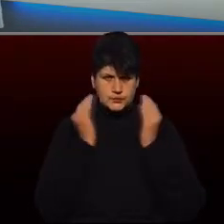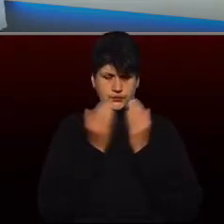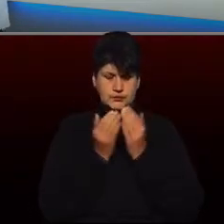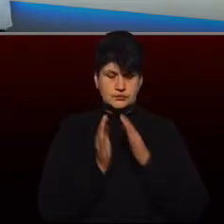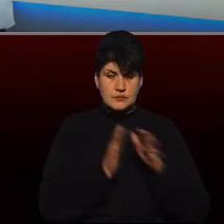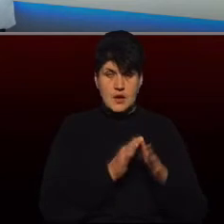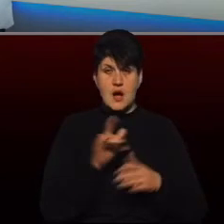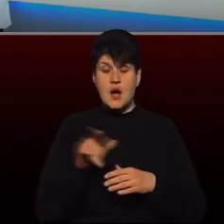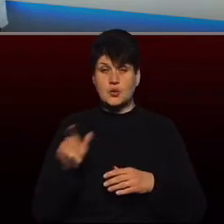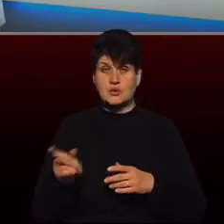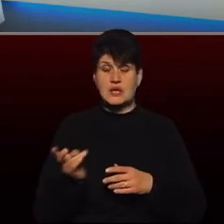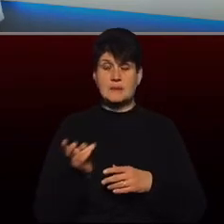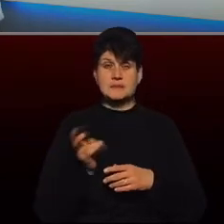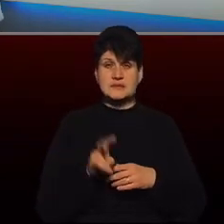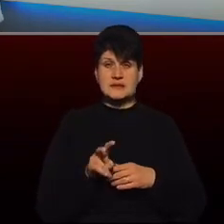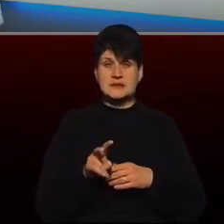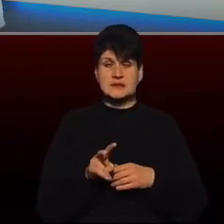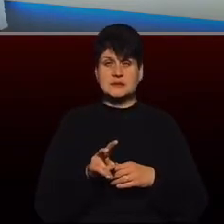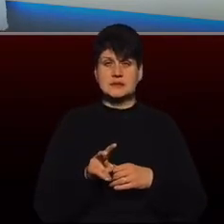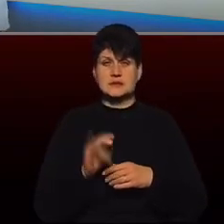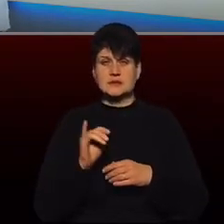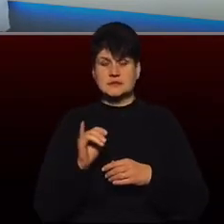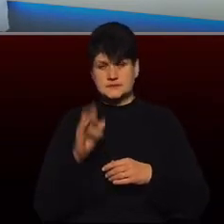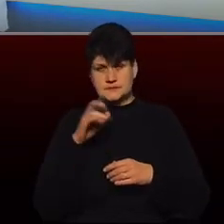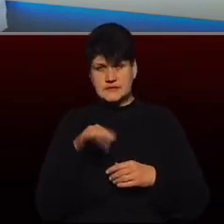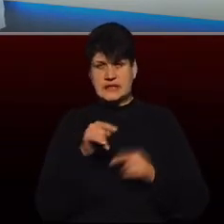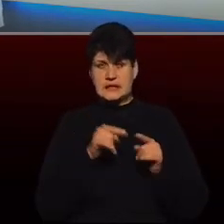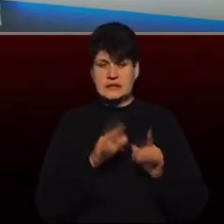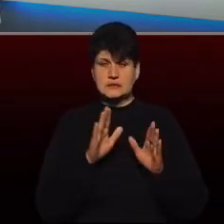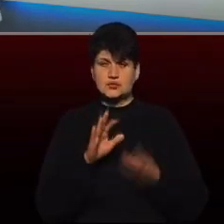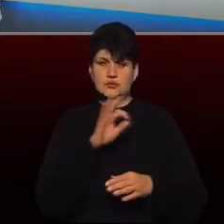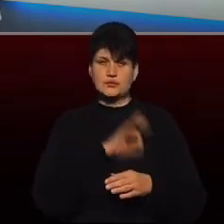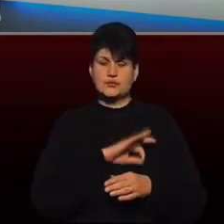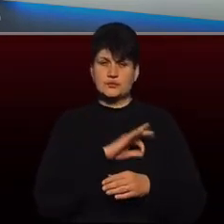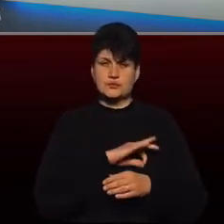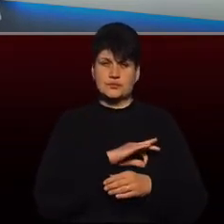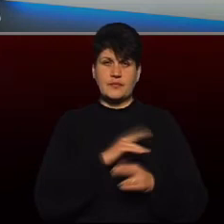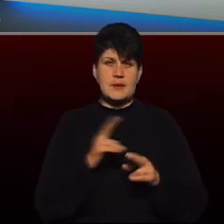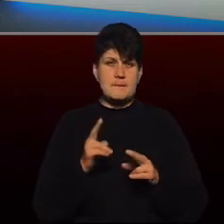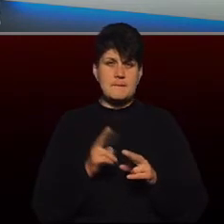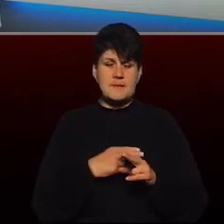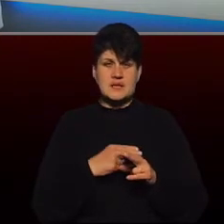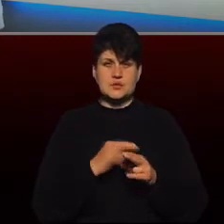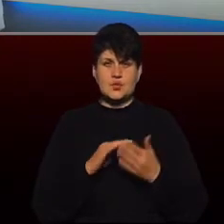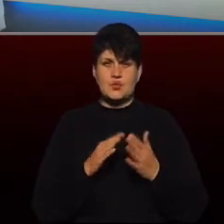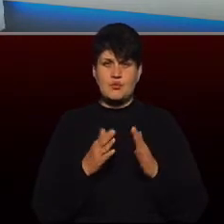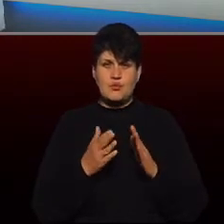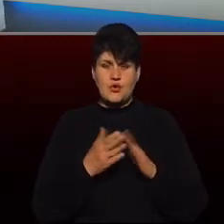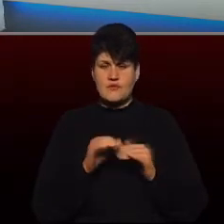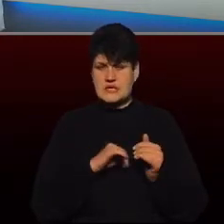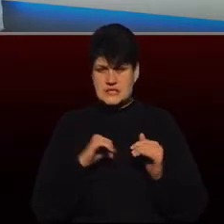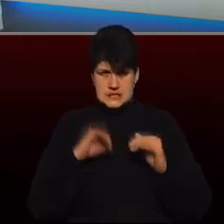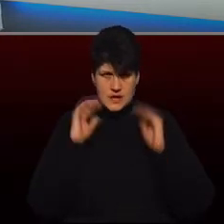з неблагополучних країн, для них буде застосовуватися безумовна самоізоляція